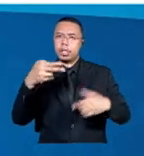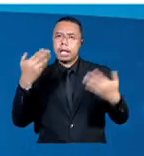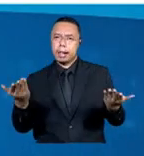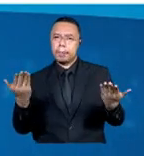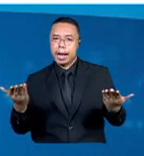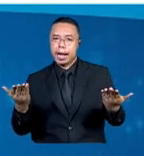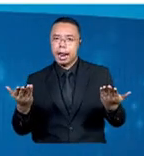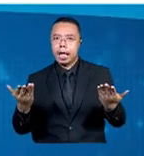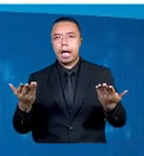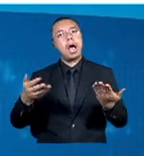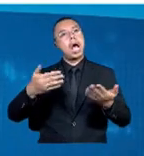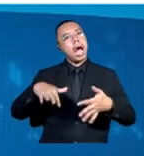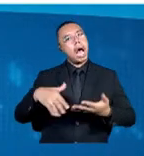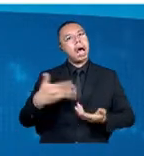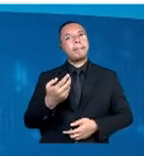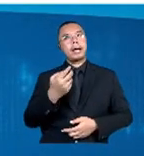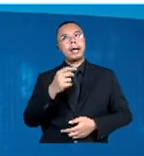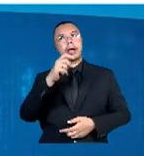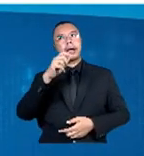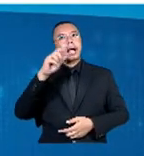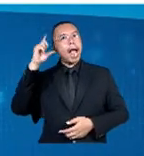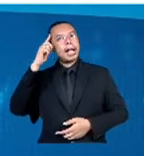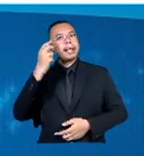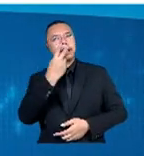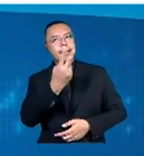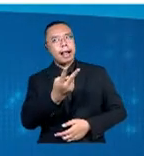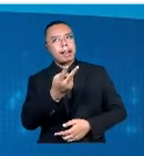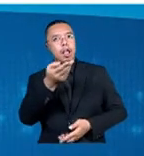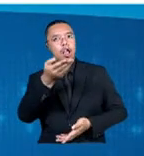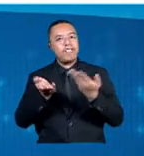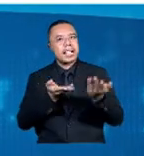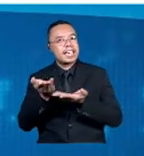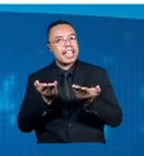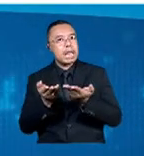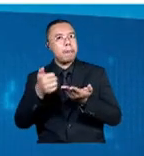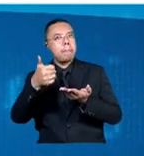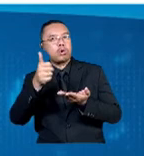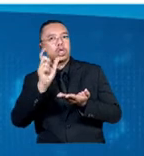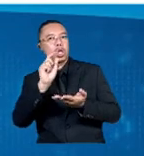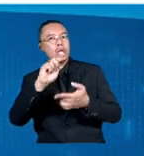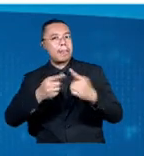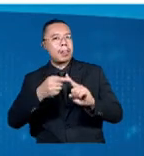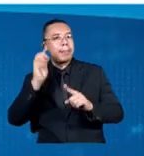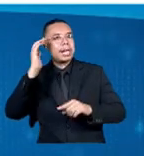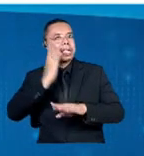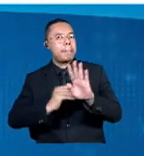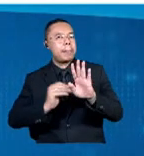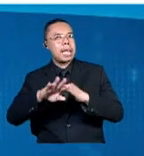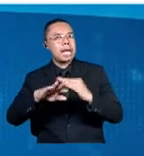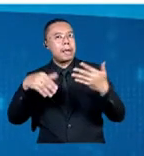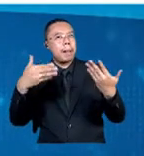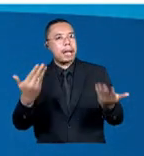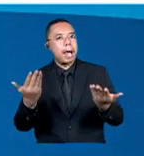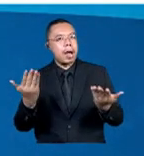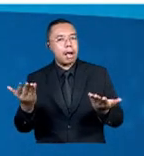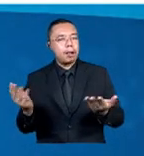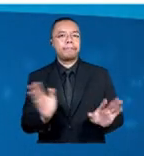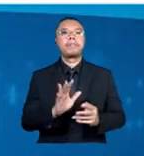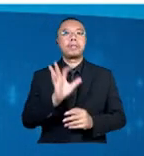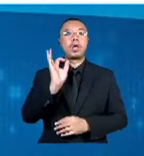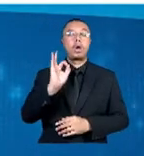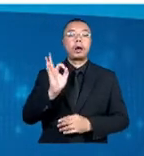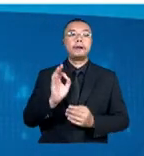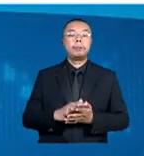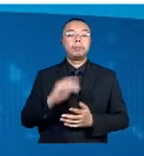Indonesia, apa yang Mbak Angki soroti, bagaimana fasilitas yang baik untuk teman-teman disabilitas? Oke,